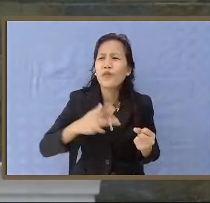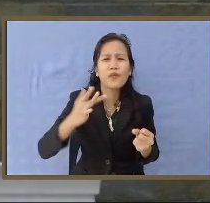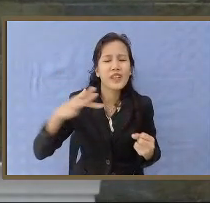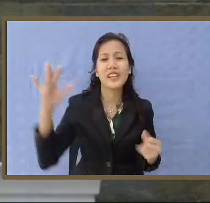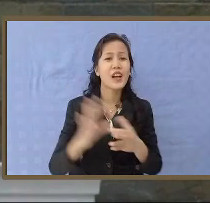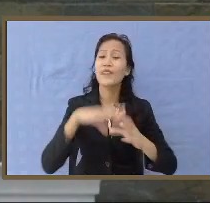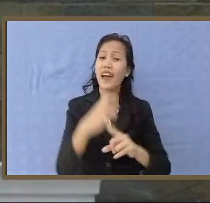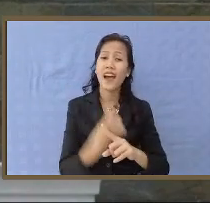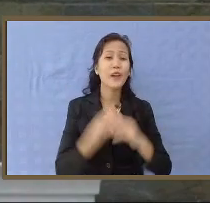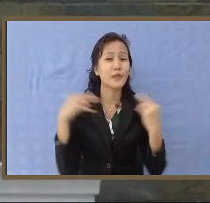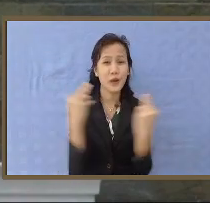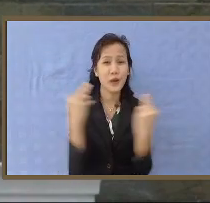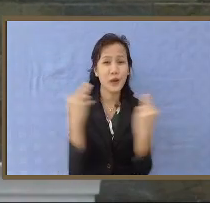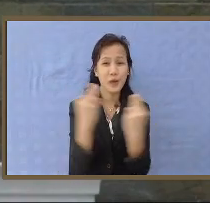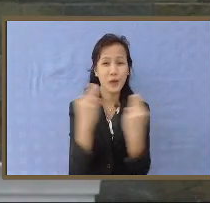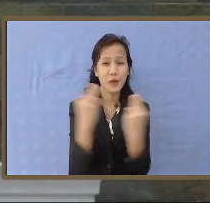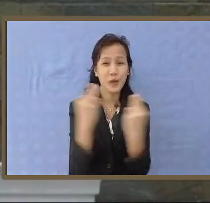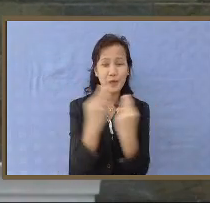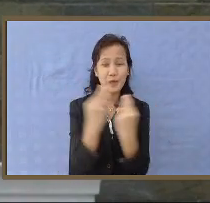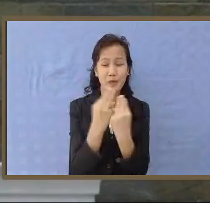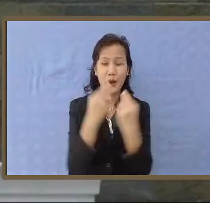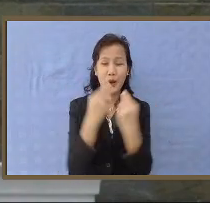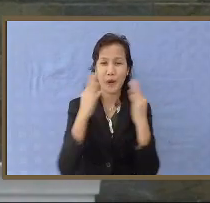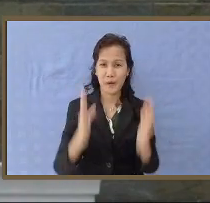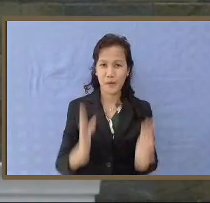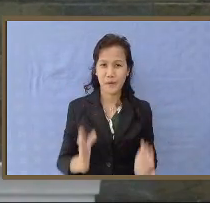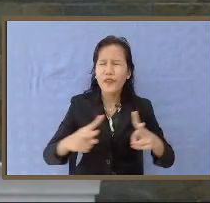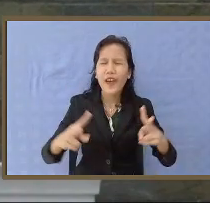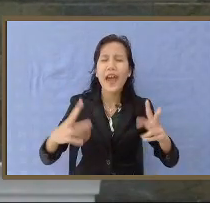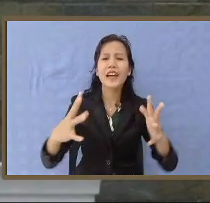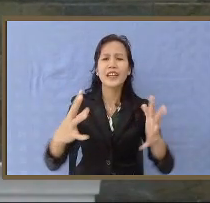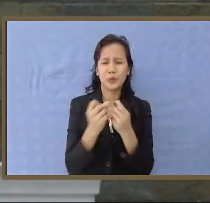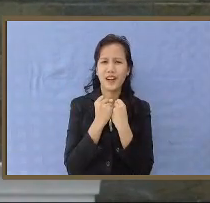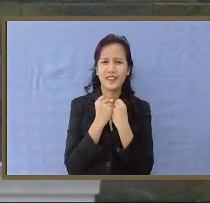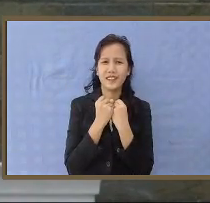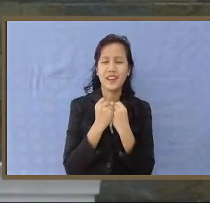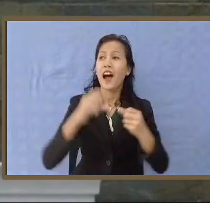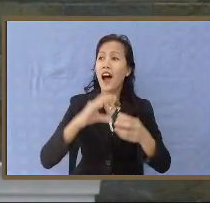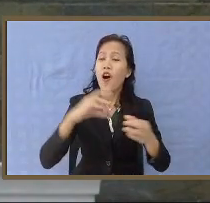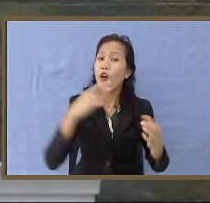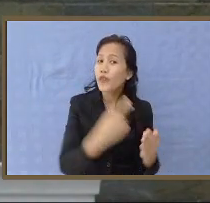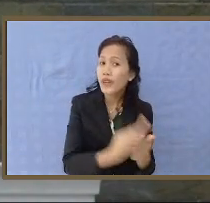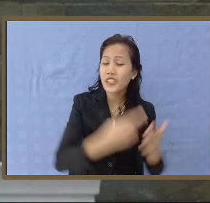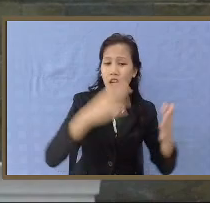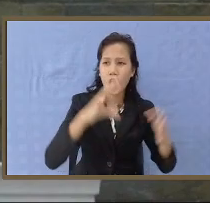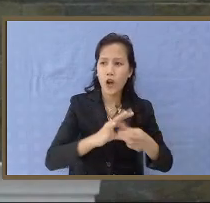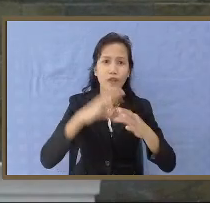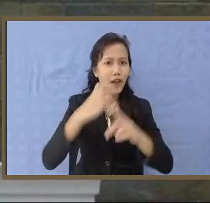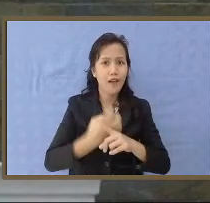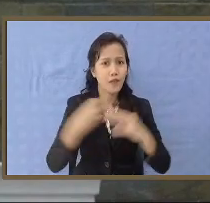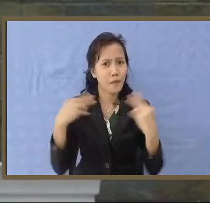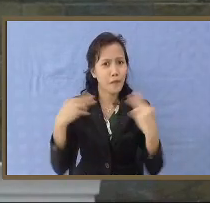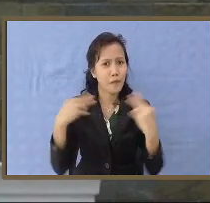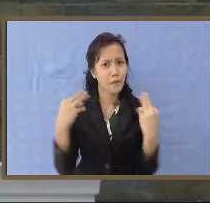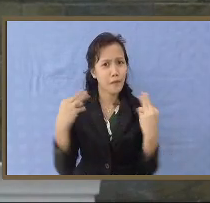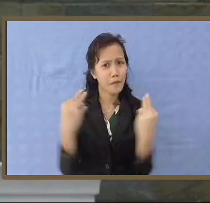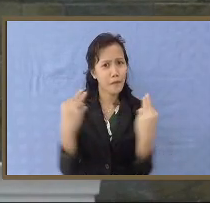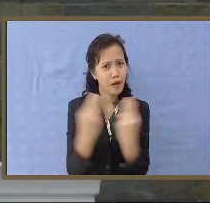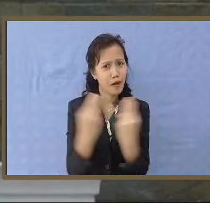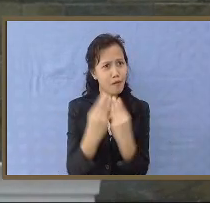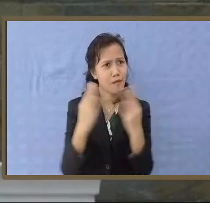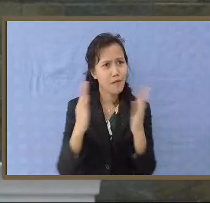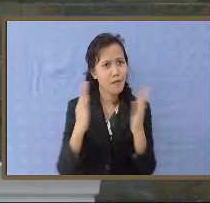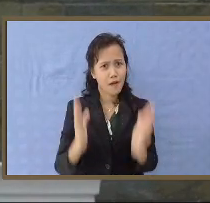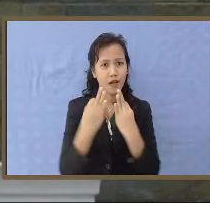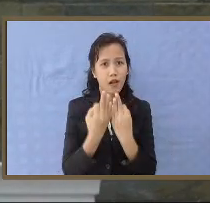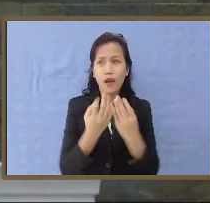ng tahanan. Yun ang gustong-gustong maabot ng bawat miyembro ng tahanan. Pero paano ka magkakaroon ng joy kung walang